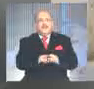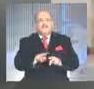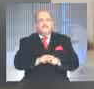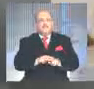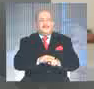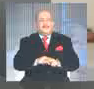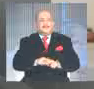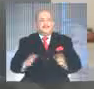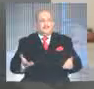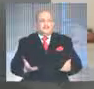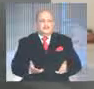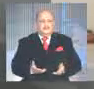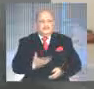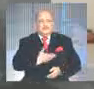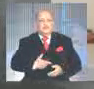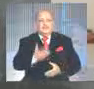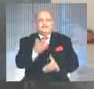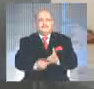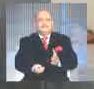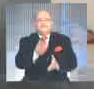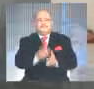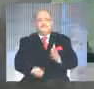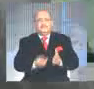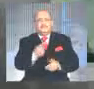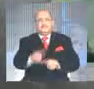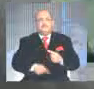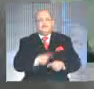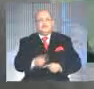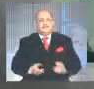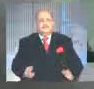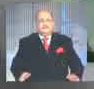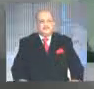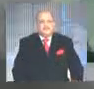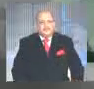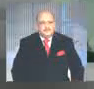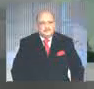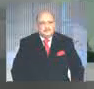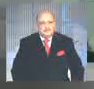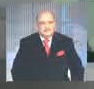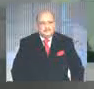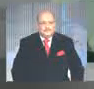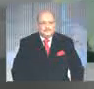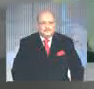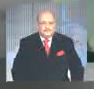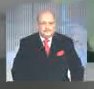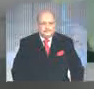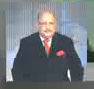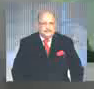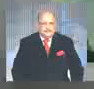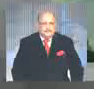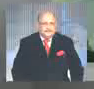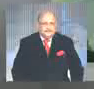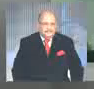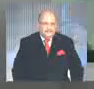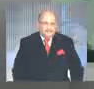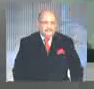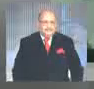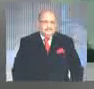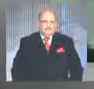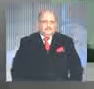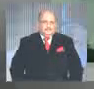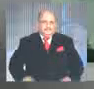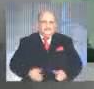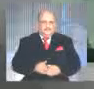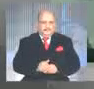الماديه والبشرية، كما أكد والي القيروان أنه يسعى لإيجاد حلول لمجمل المشاكل. خلتهم عندهم سيارة،